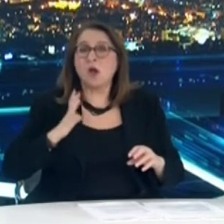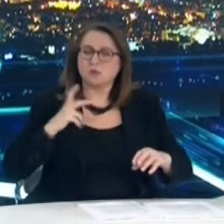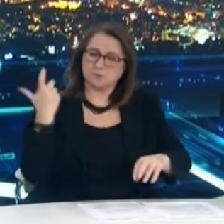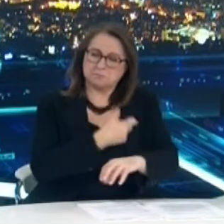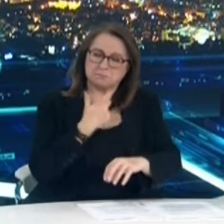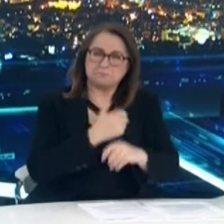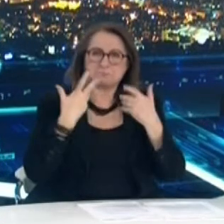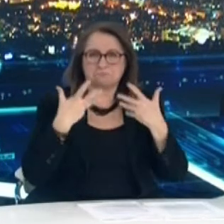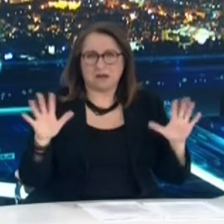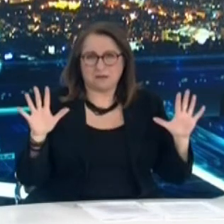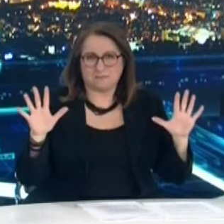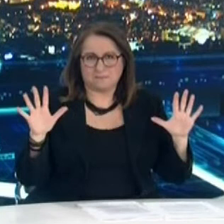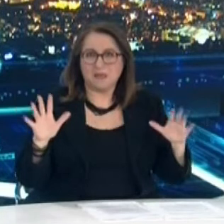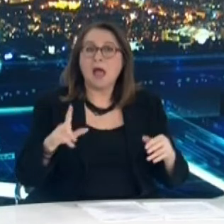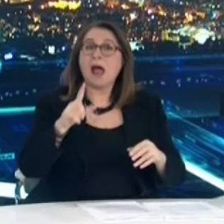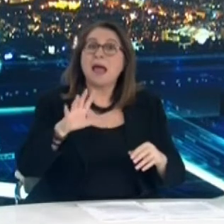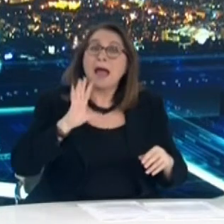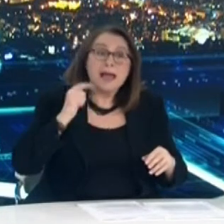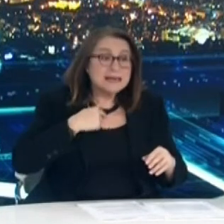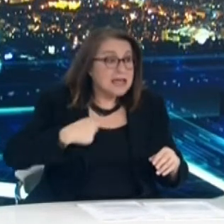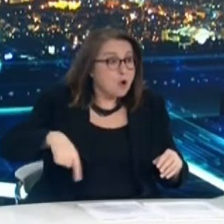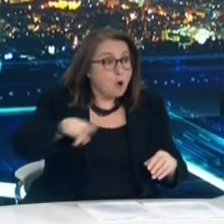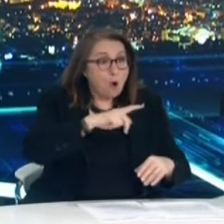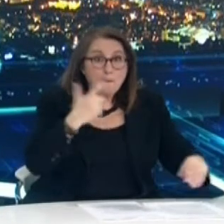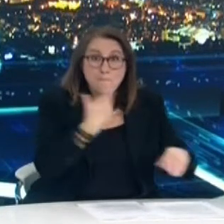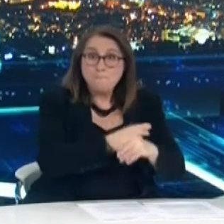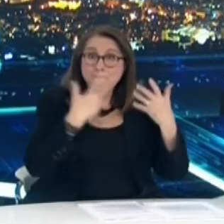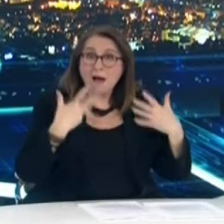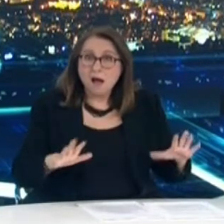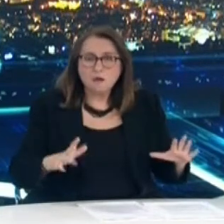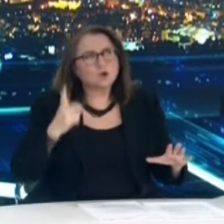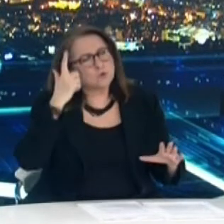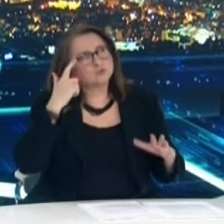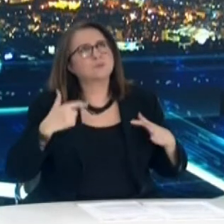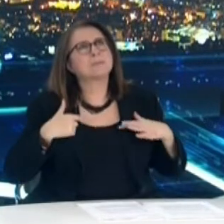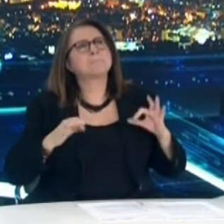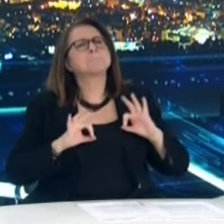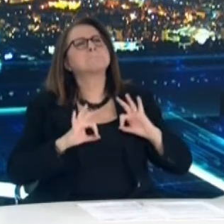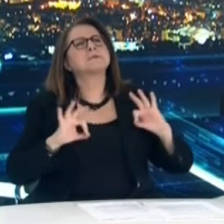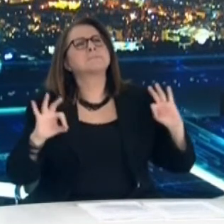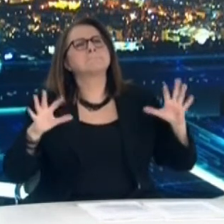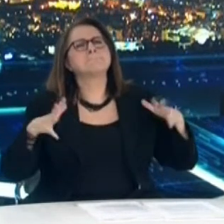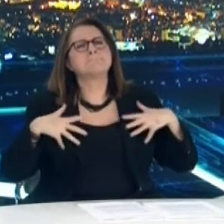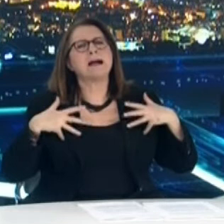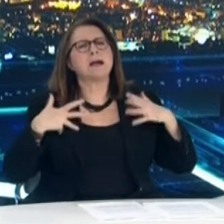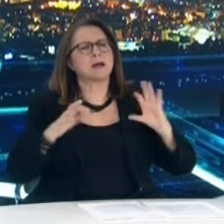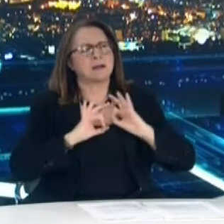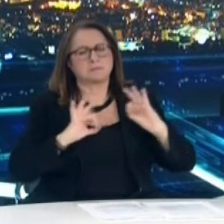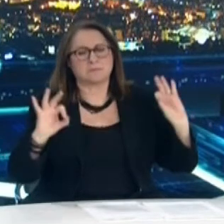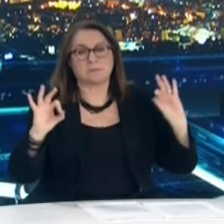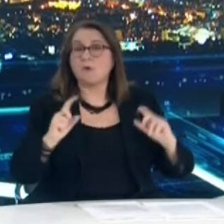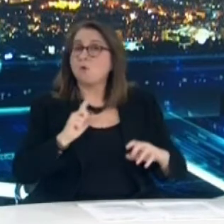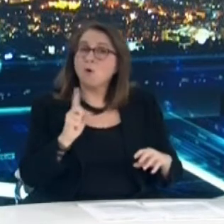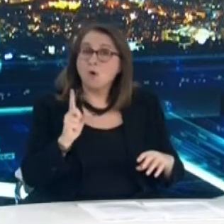πρέπει να κάνουμε λίγο ακόμα υπομονή. Δεν πρέπει να θεωρούμε τους εαυτούς μας αλόβητους και να χαλαρώσουμε. Πρέπει να συνεχίσουμε να τηρούμε ευλαβικά τα